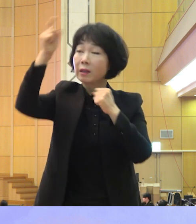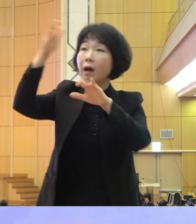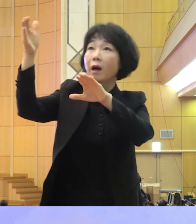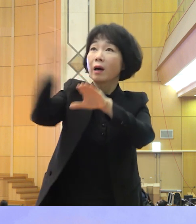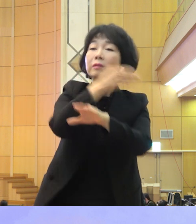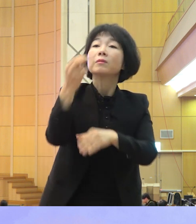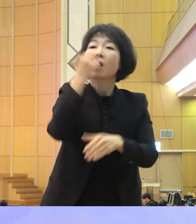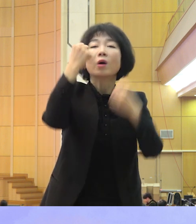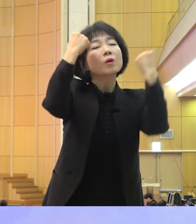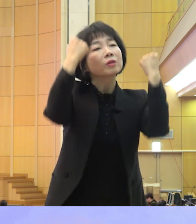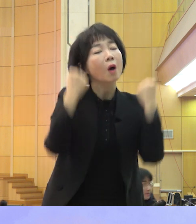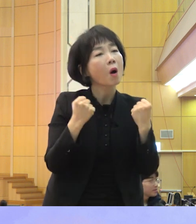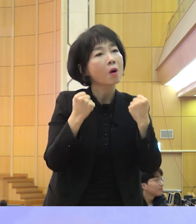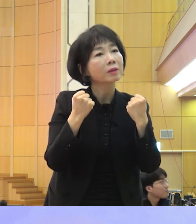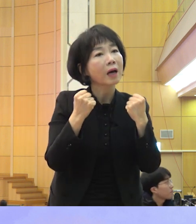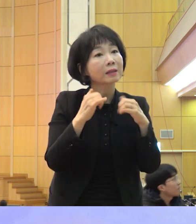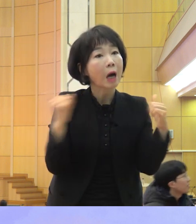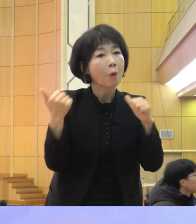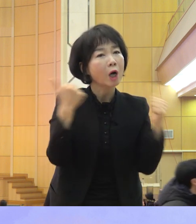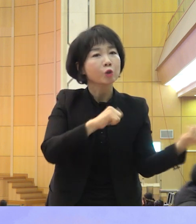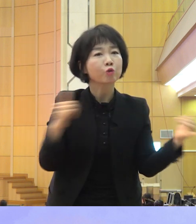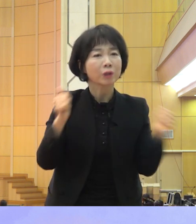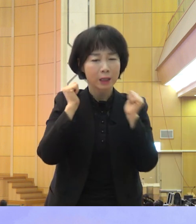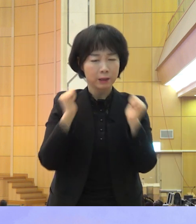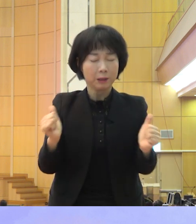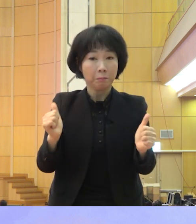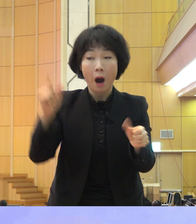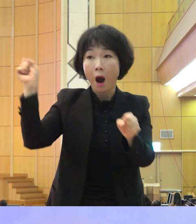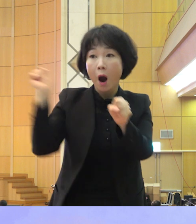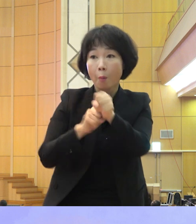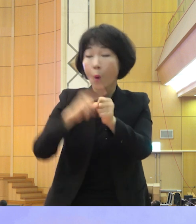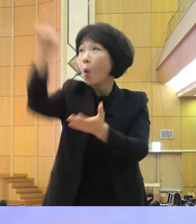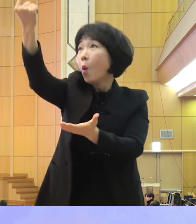앉아 계시다가 저희로서